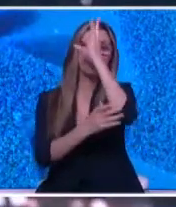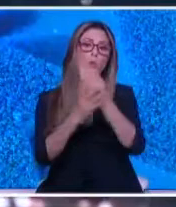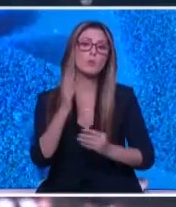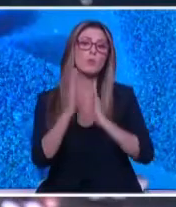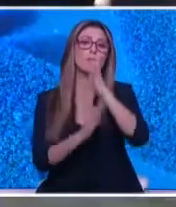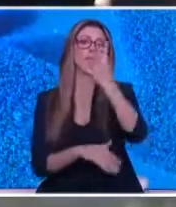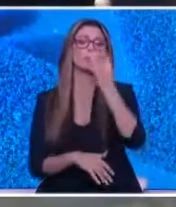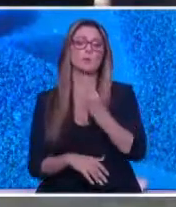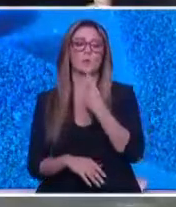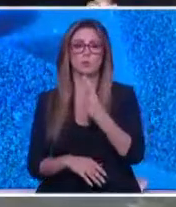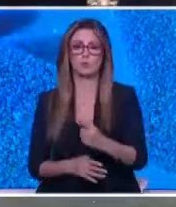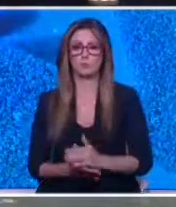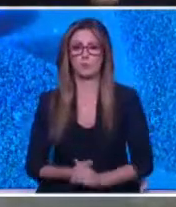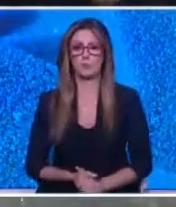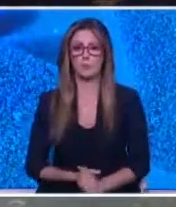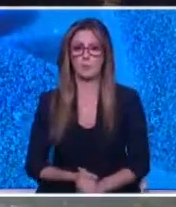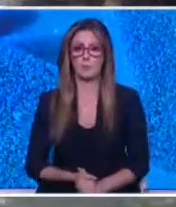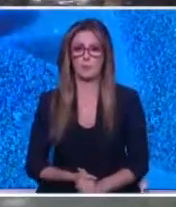belirtiyor.